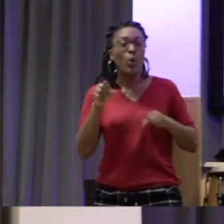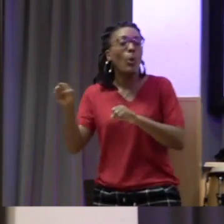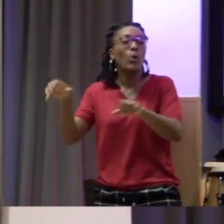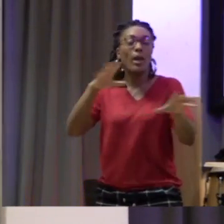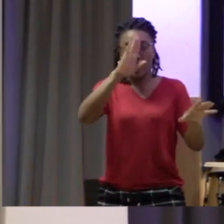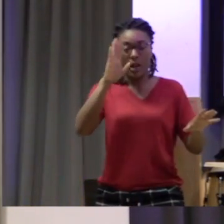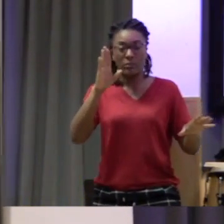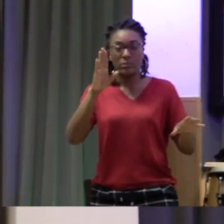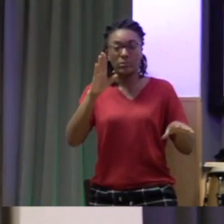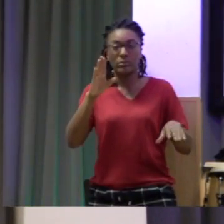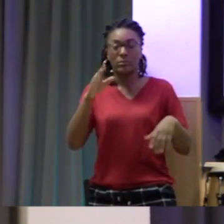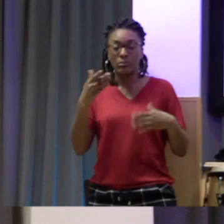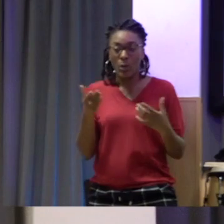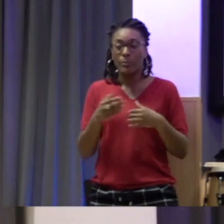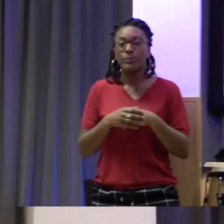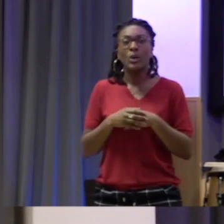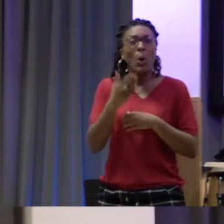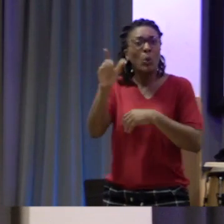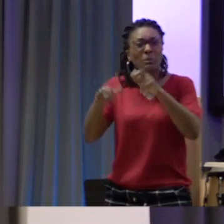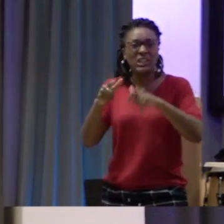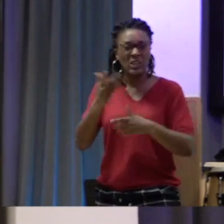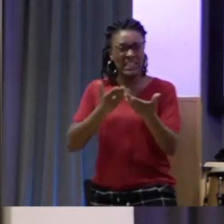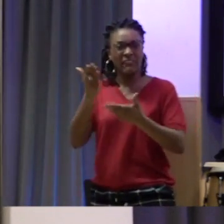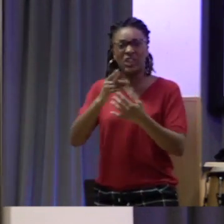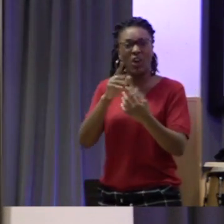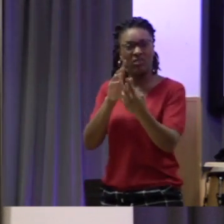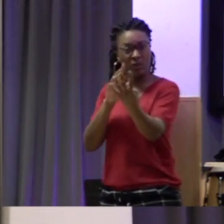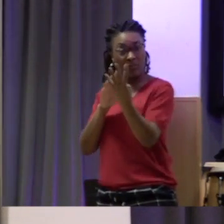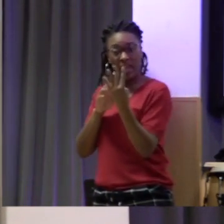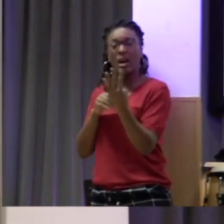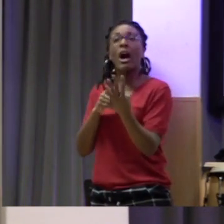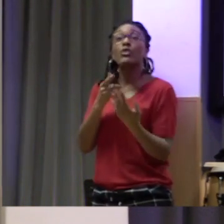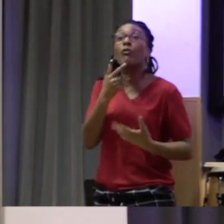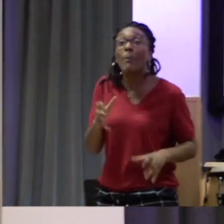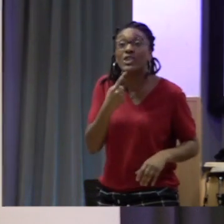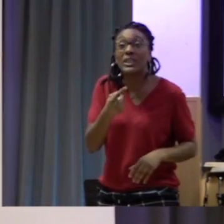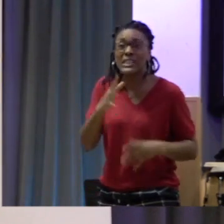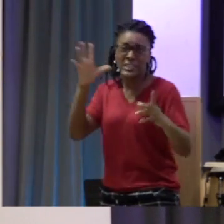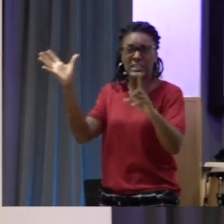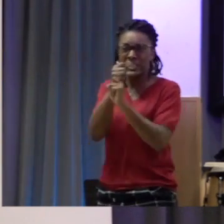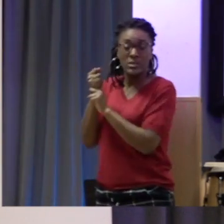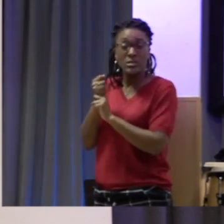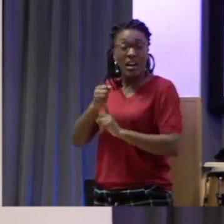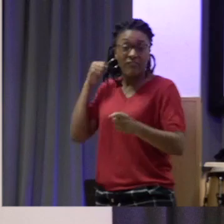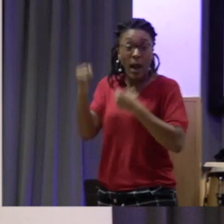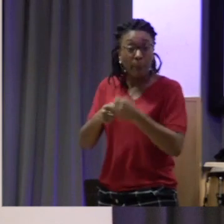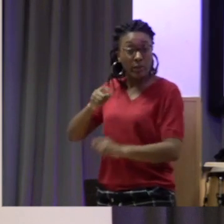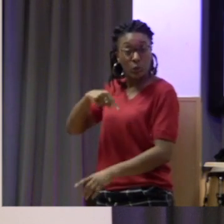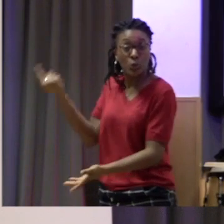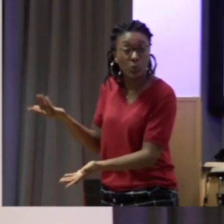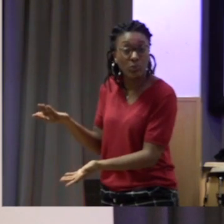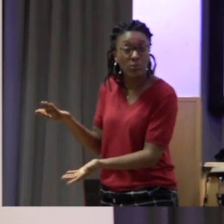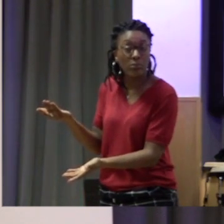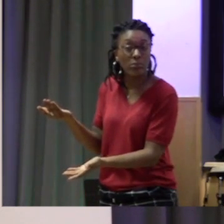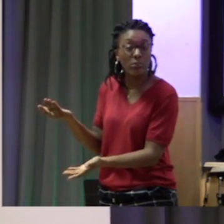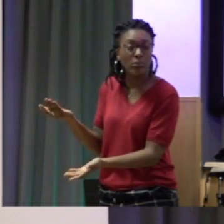se saisissent des serviteurs, les frappent, les outragent et même les tuent. Il est